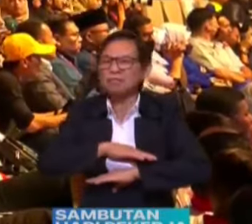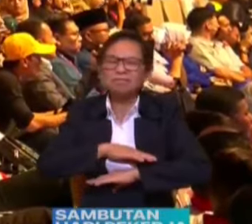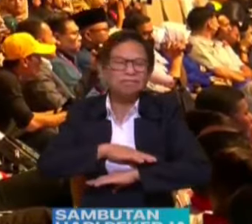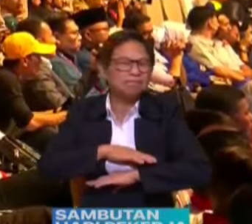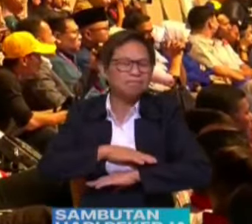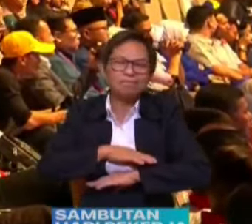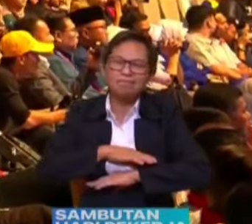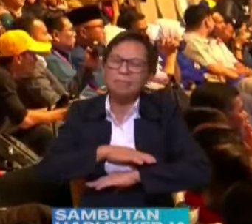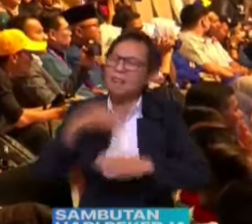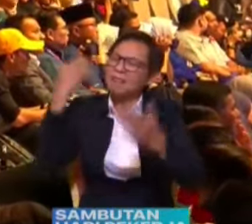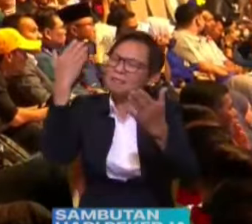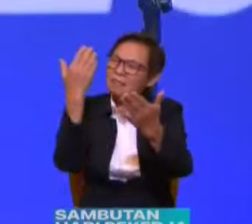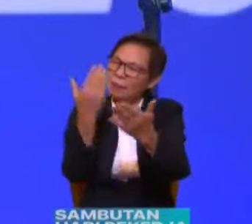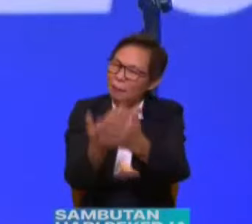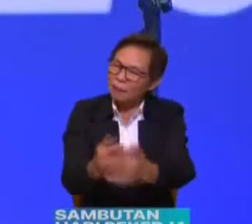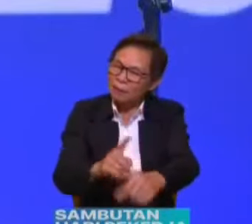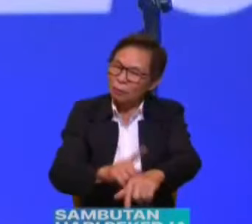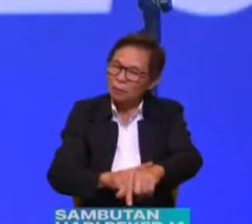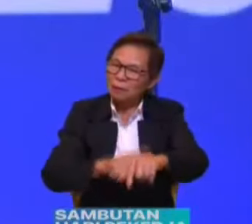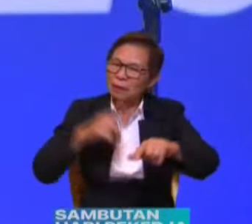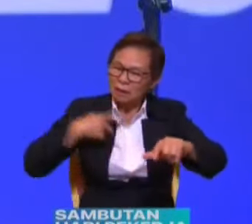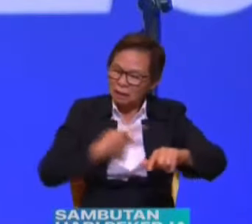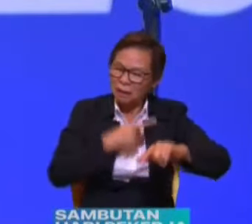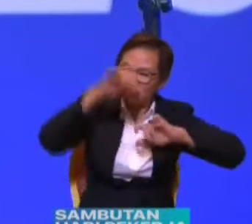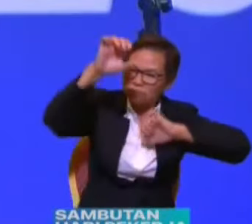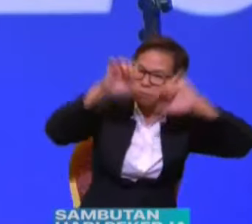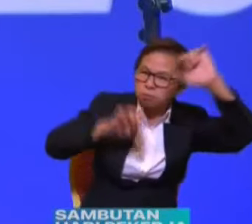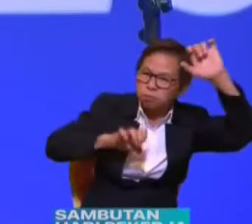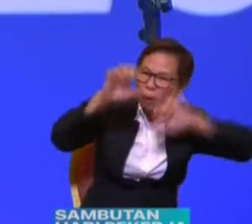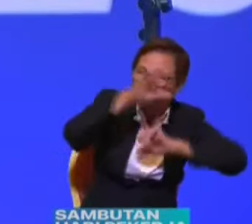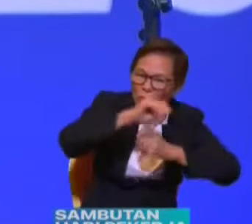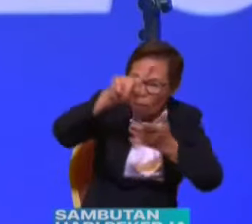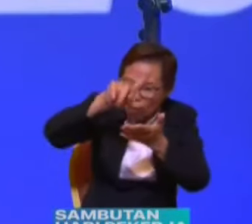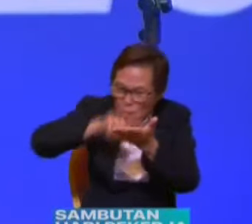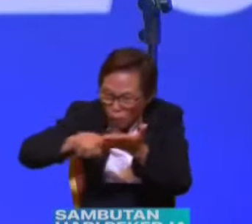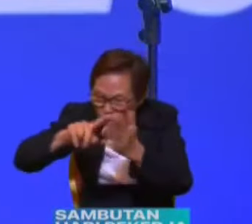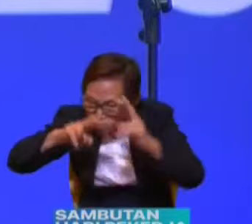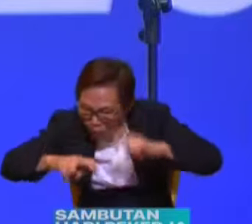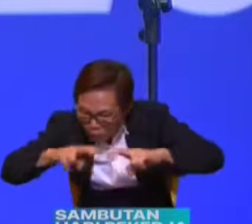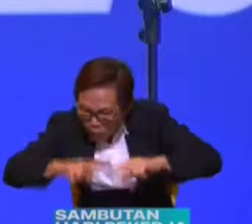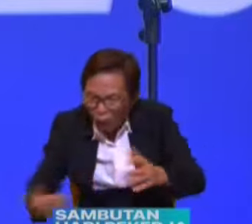Sudah sampai ketikanya kita buat penilaian dan kajian semula.